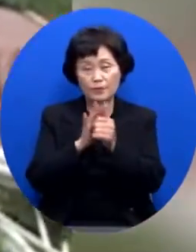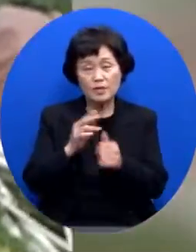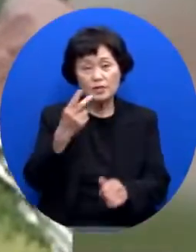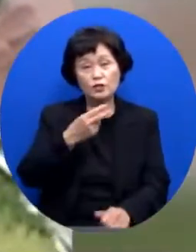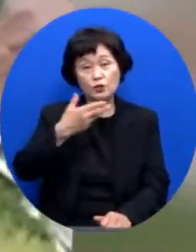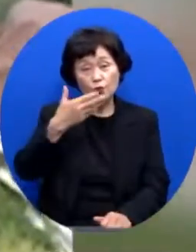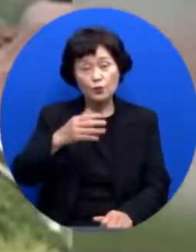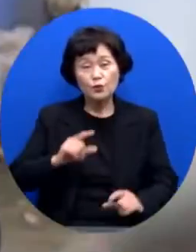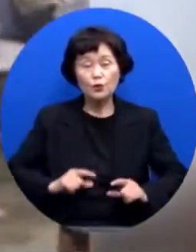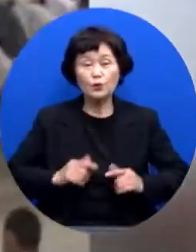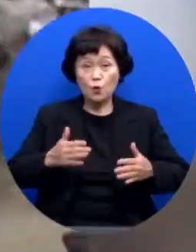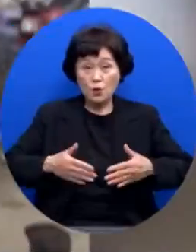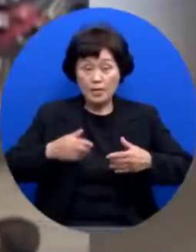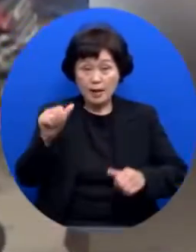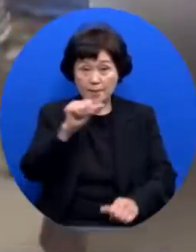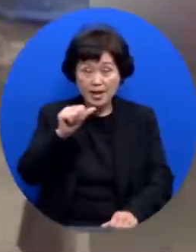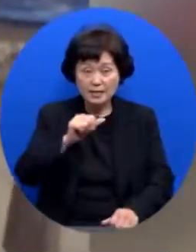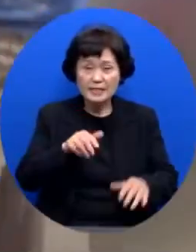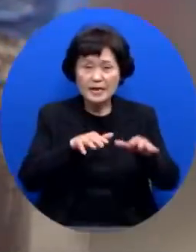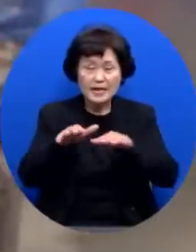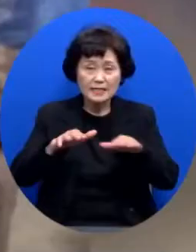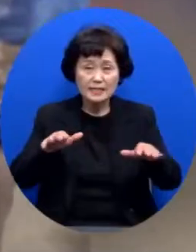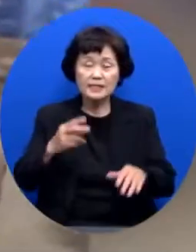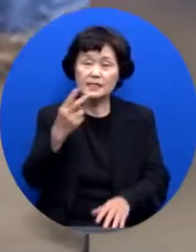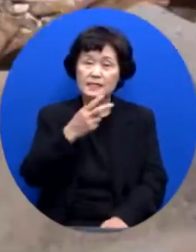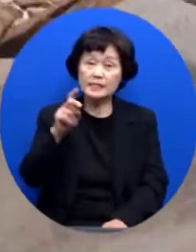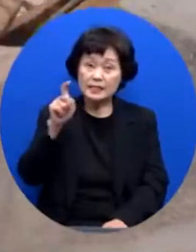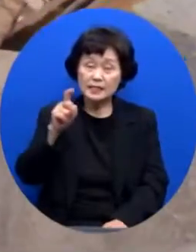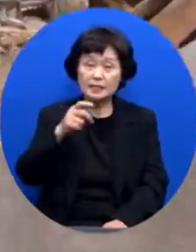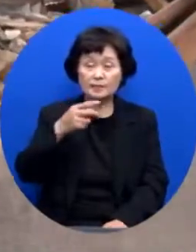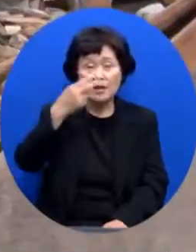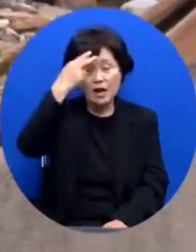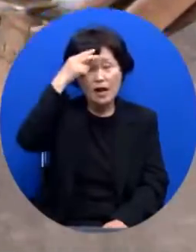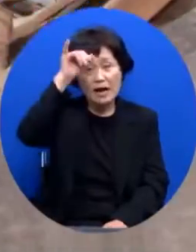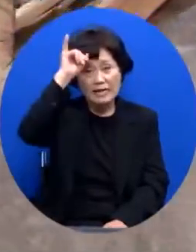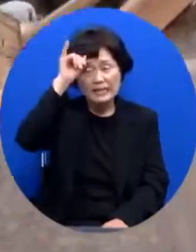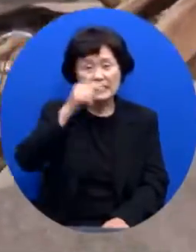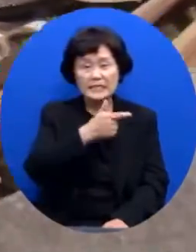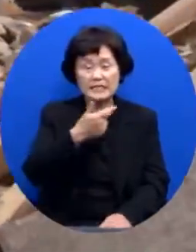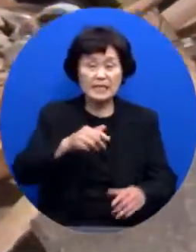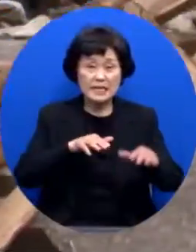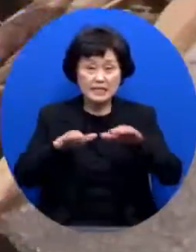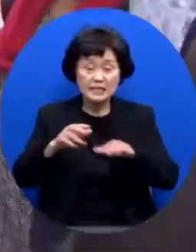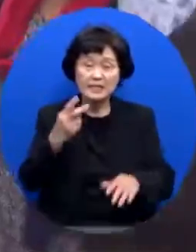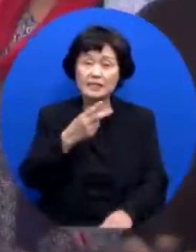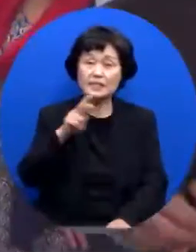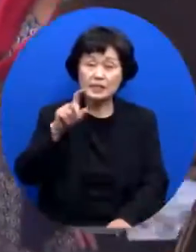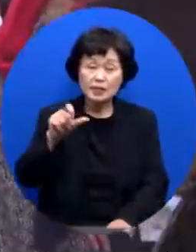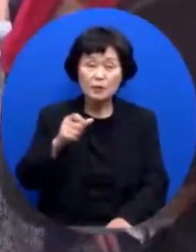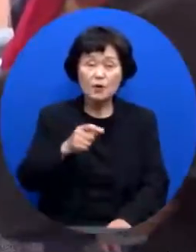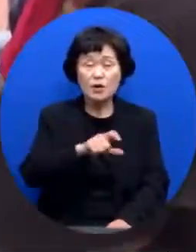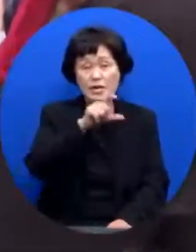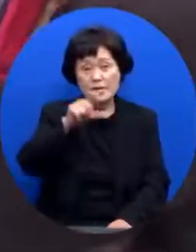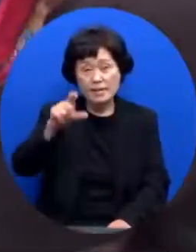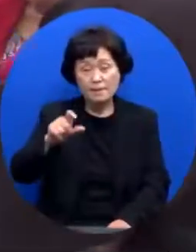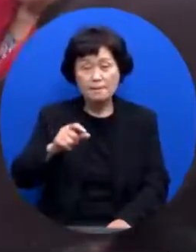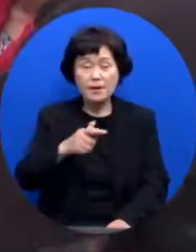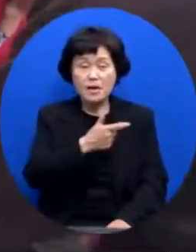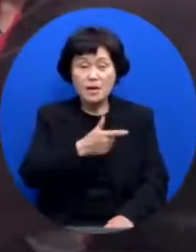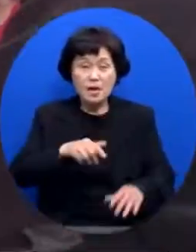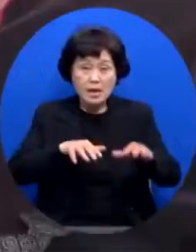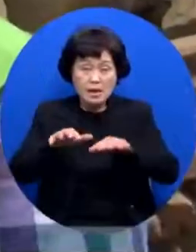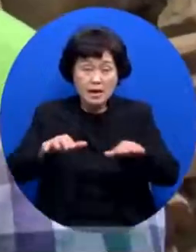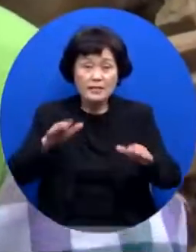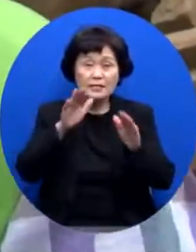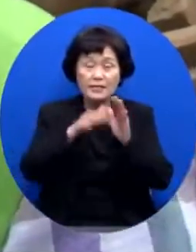2009년 동남아시아 태풍과 지진, 2010년 IT 대지진, 2015년 네팔 강진 때도